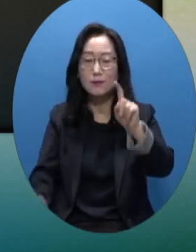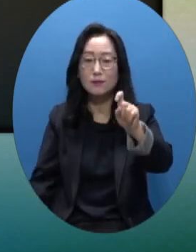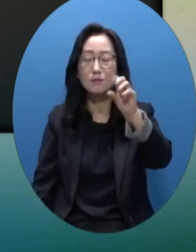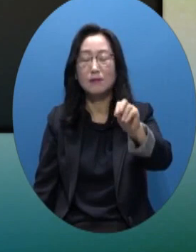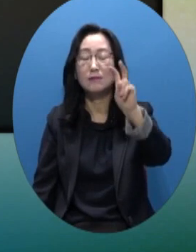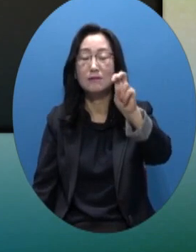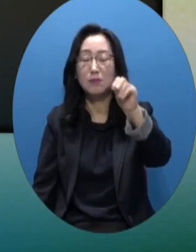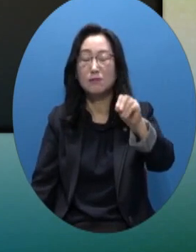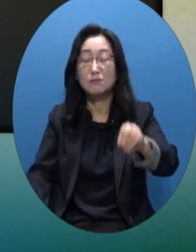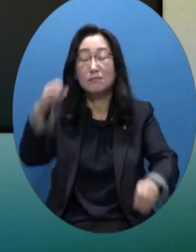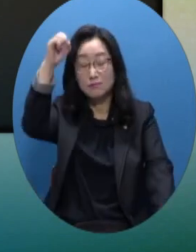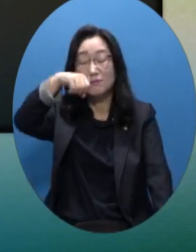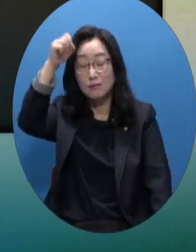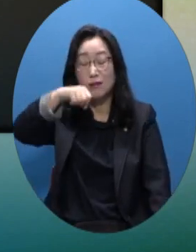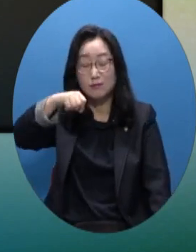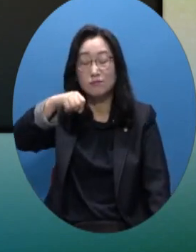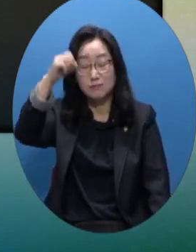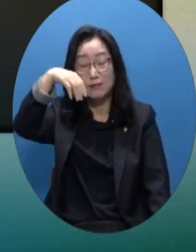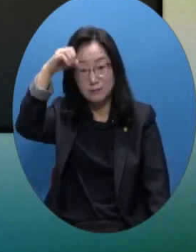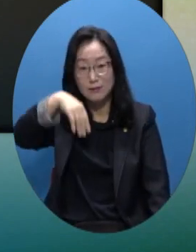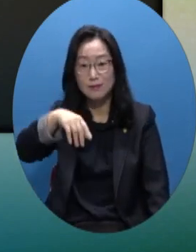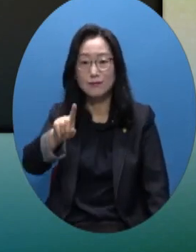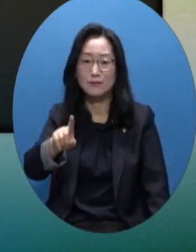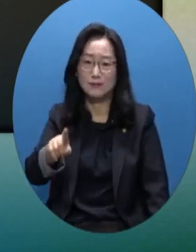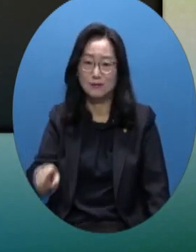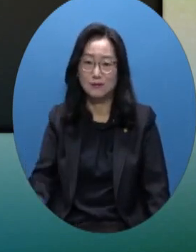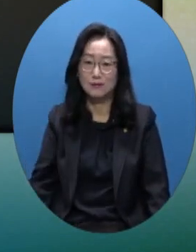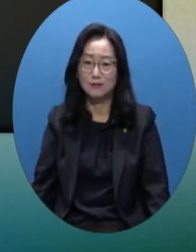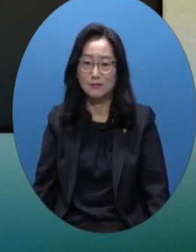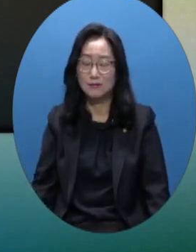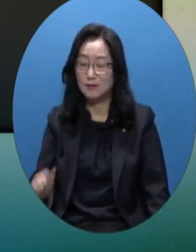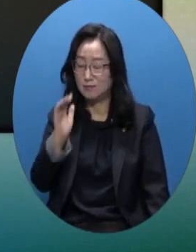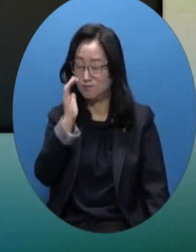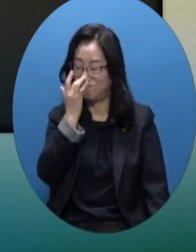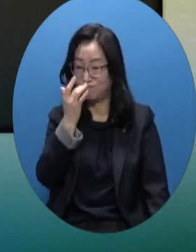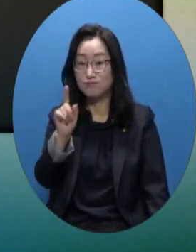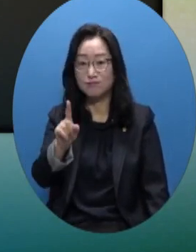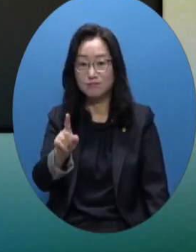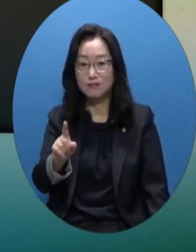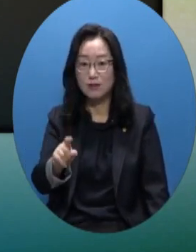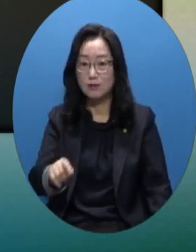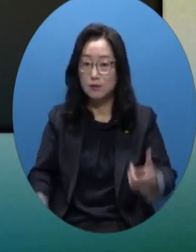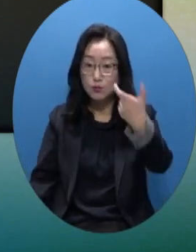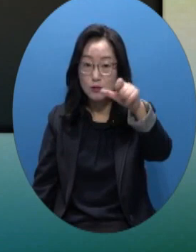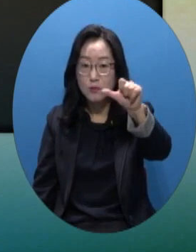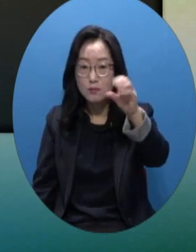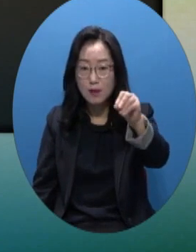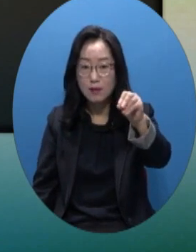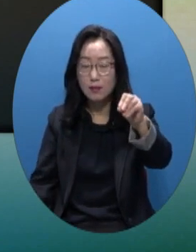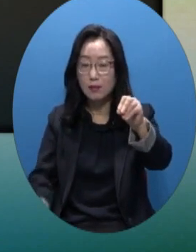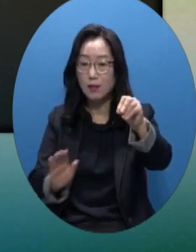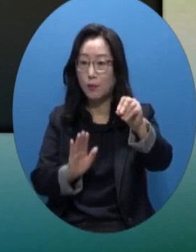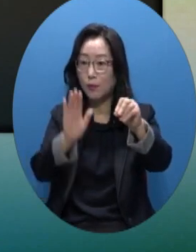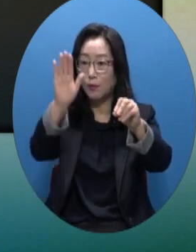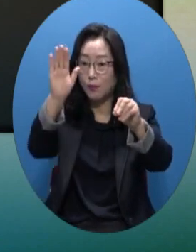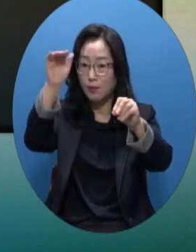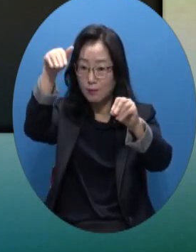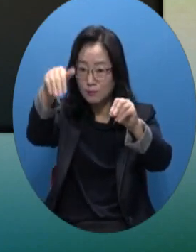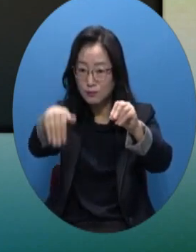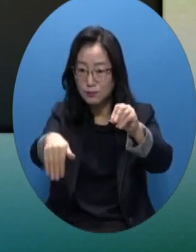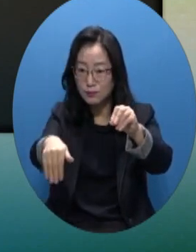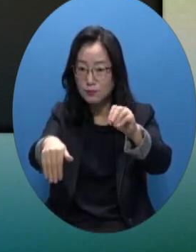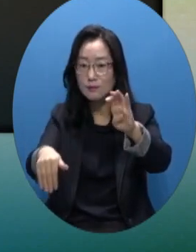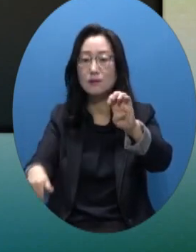20만 명으로 눈 하나 깜짝하지 않습니다 65명 까지 올라갔다 이제 다시 1 40 한 번 뜬